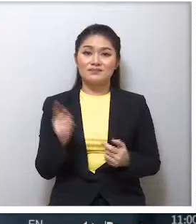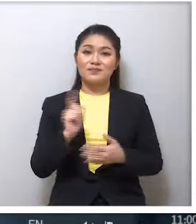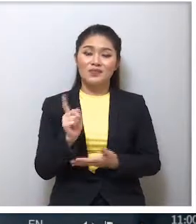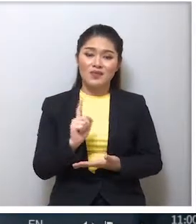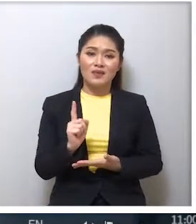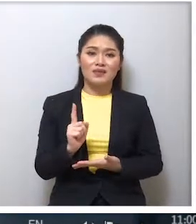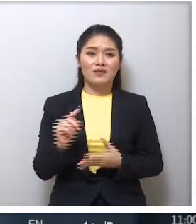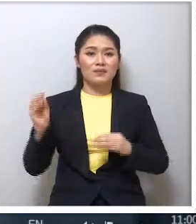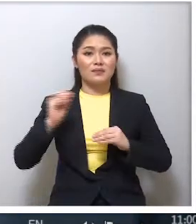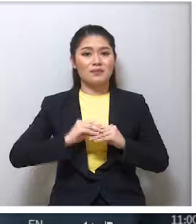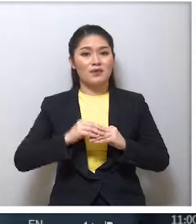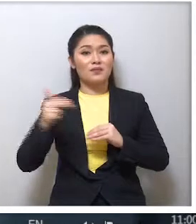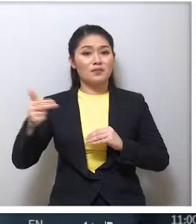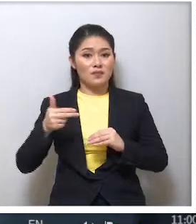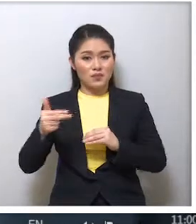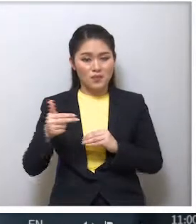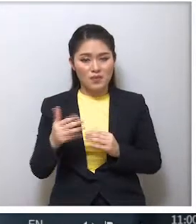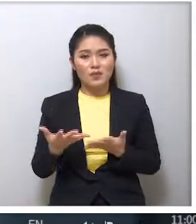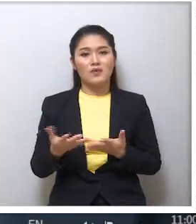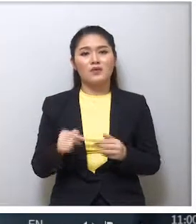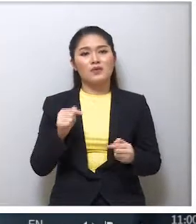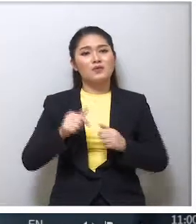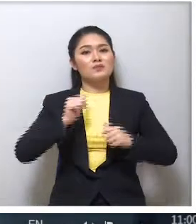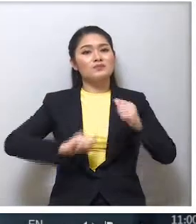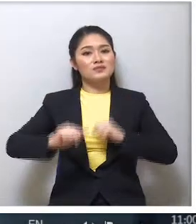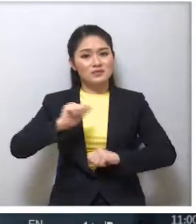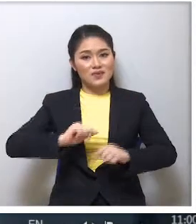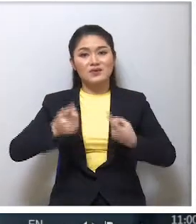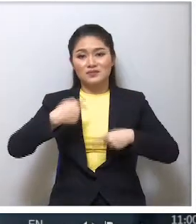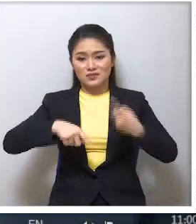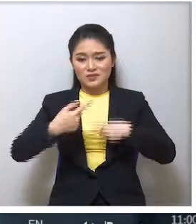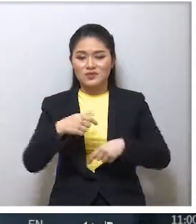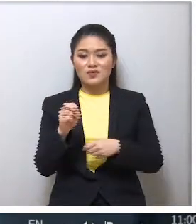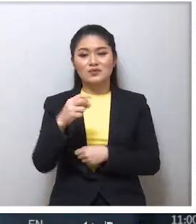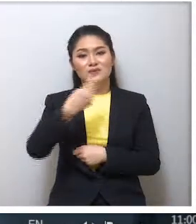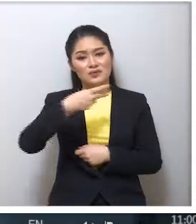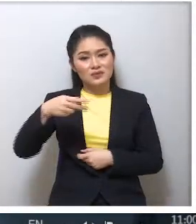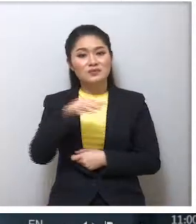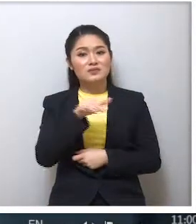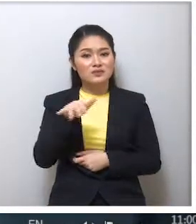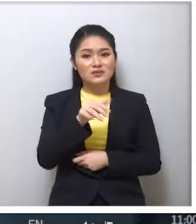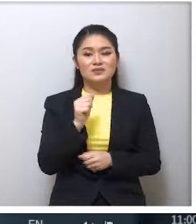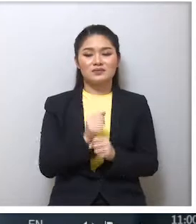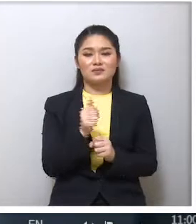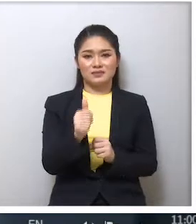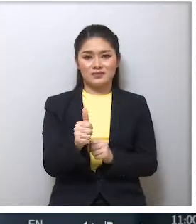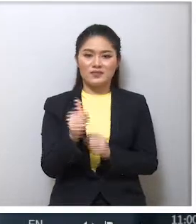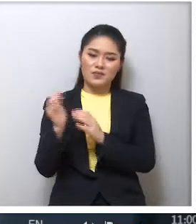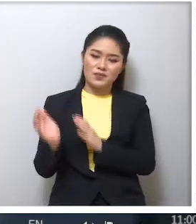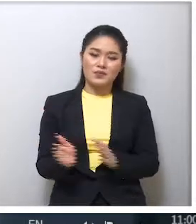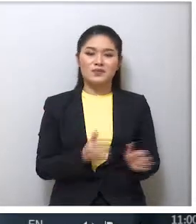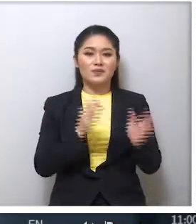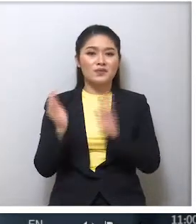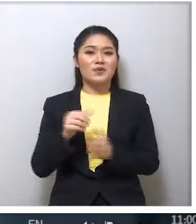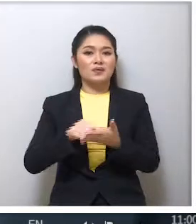ที่ตัวกล้องได้แล้วก็ตัวละครตัวอักษรอะไรนี้ได้นะครับสามารถ